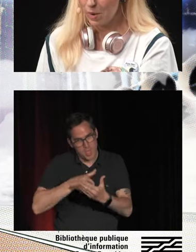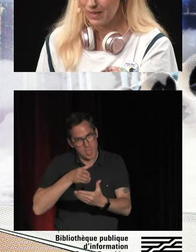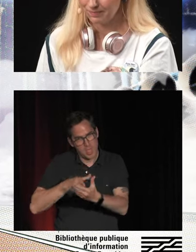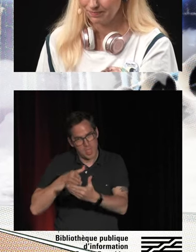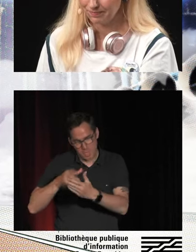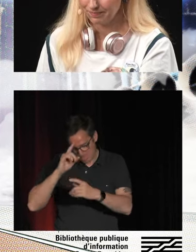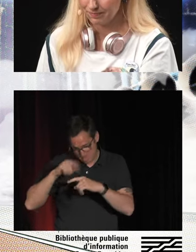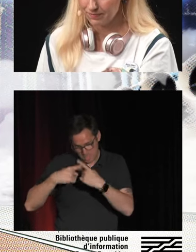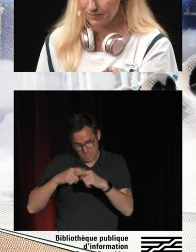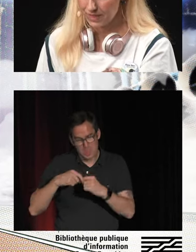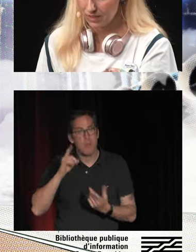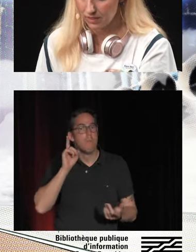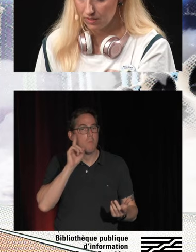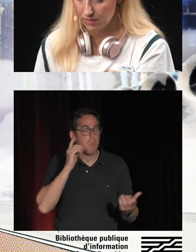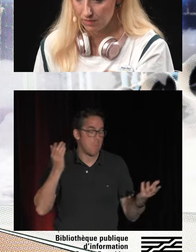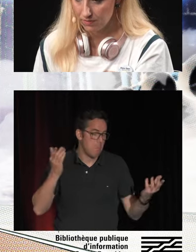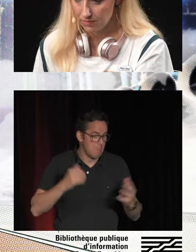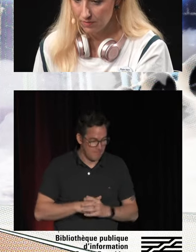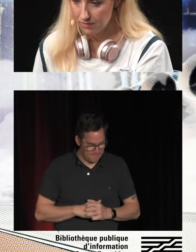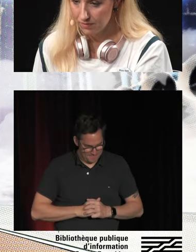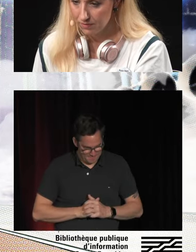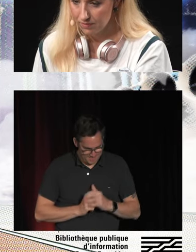Parce que pourquoi pas ? Alors.